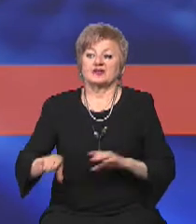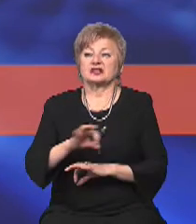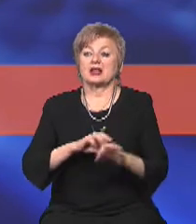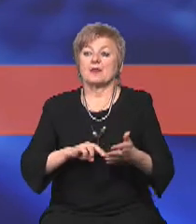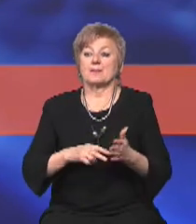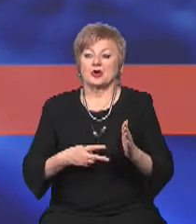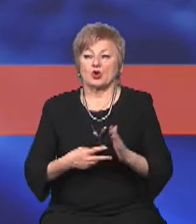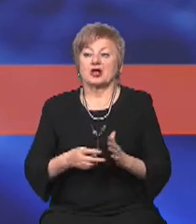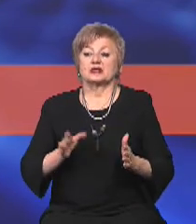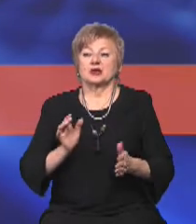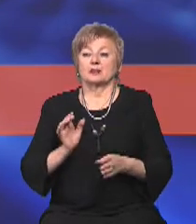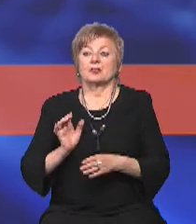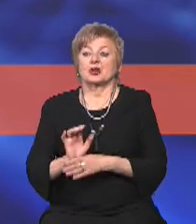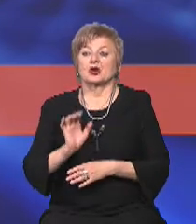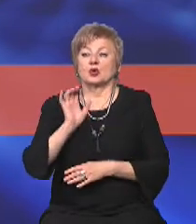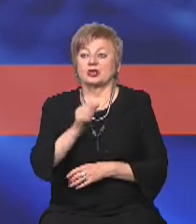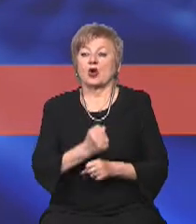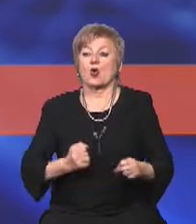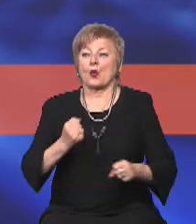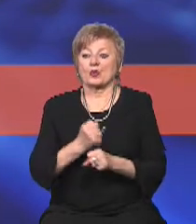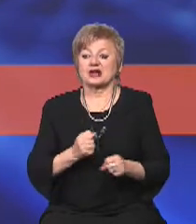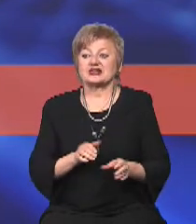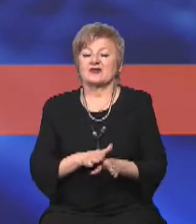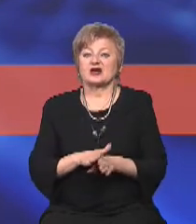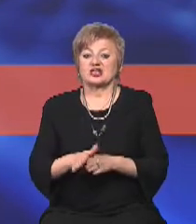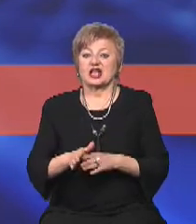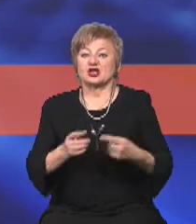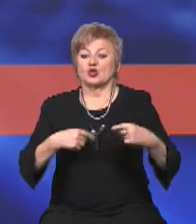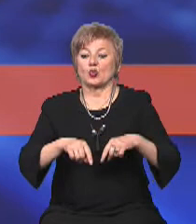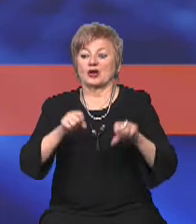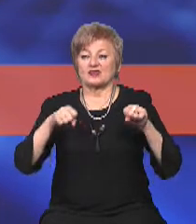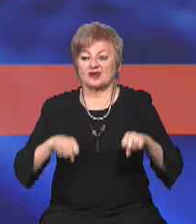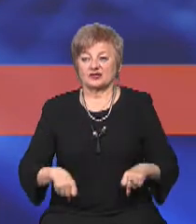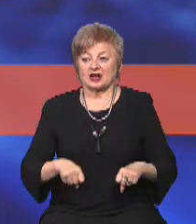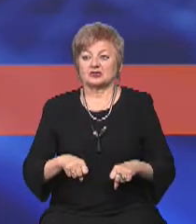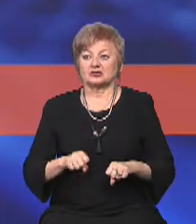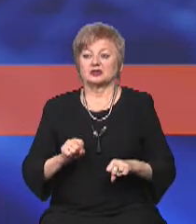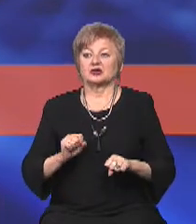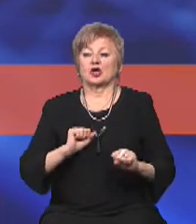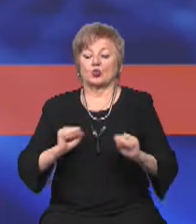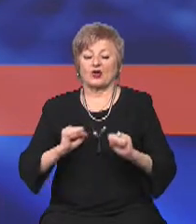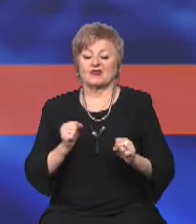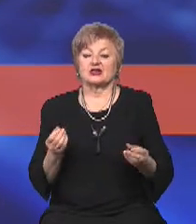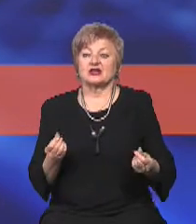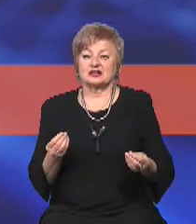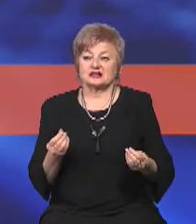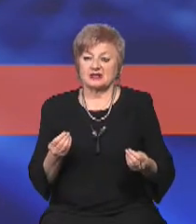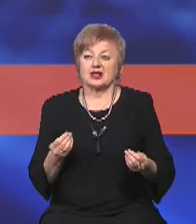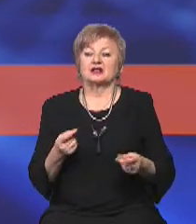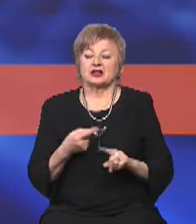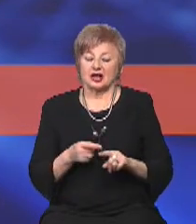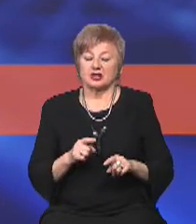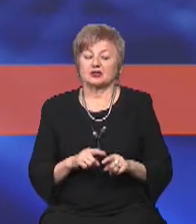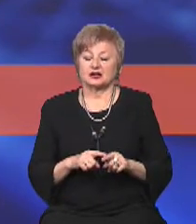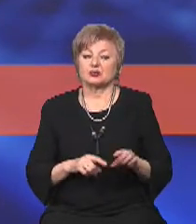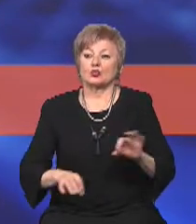відправлені остаточно на опрацювання виконавчим органам влади, розпорядникам коштів, які будуть виконувати ці